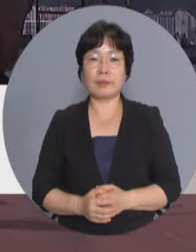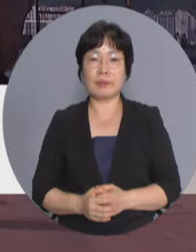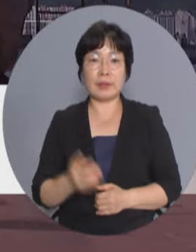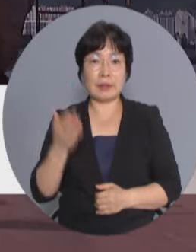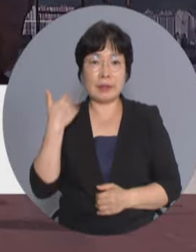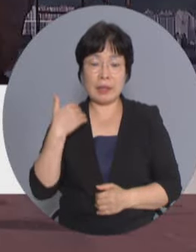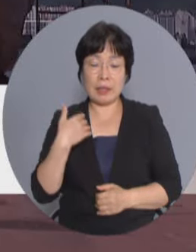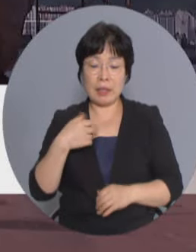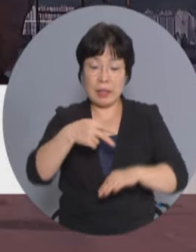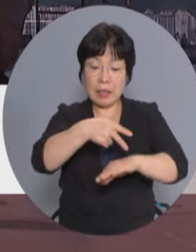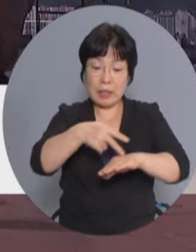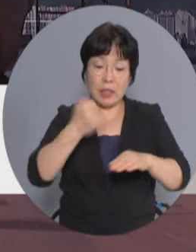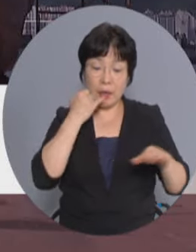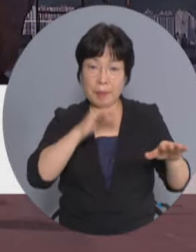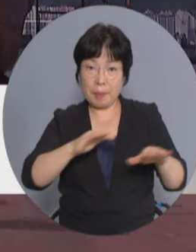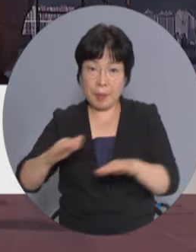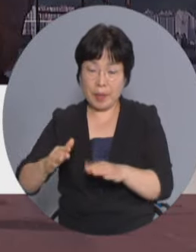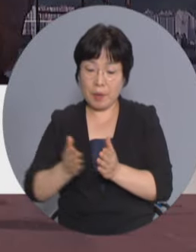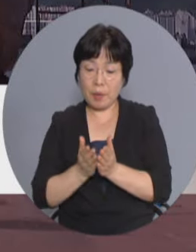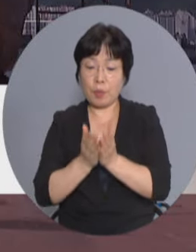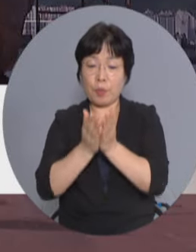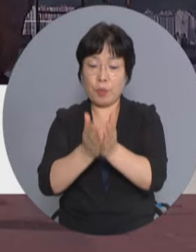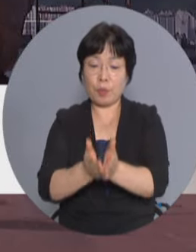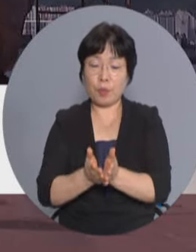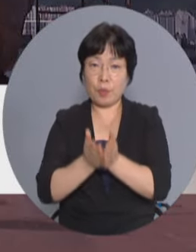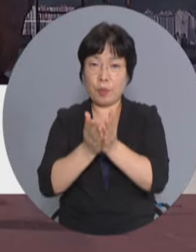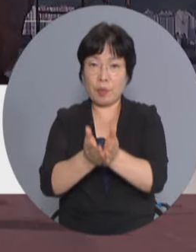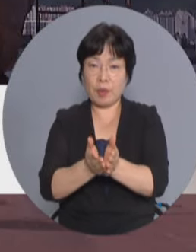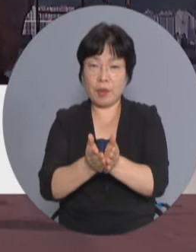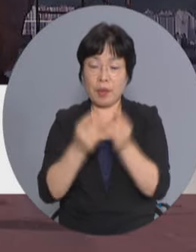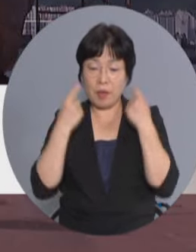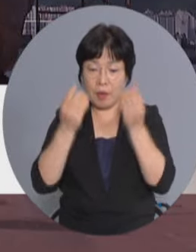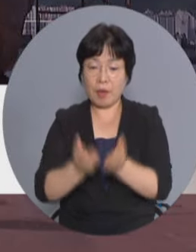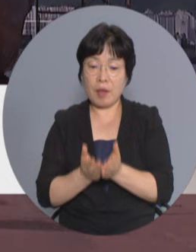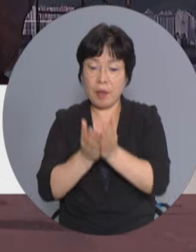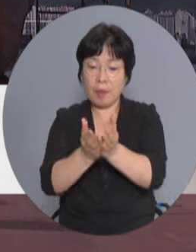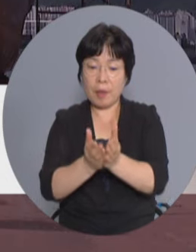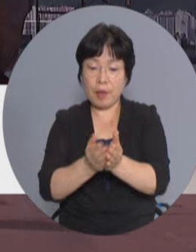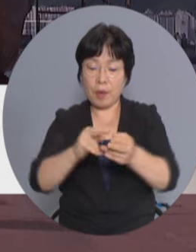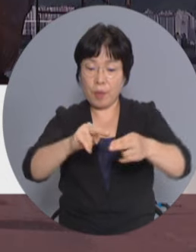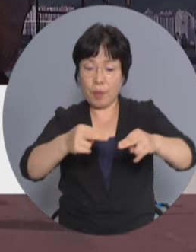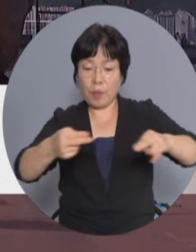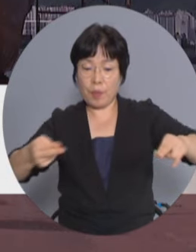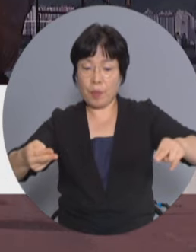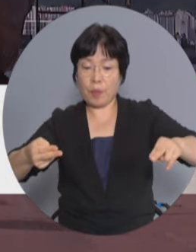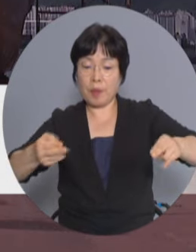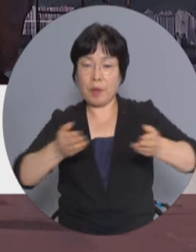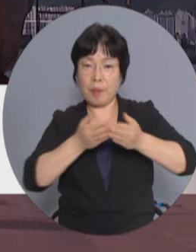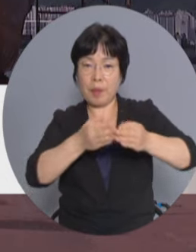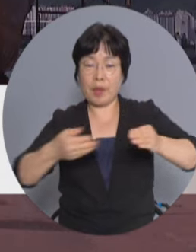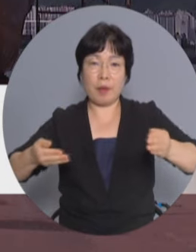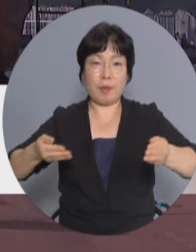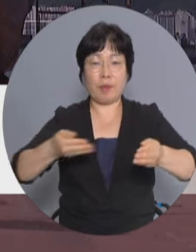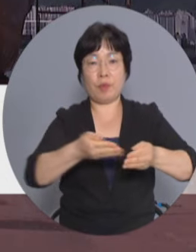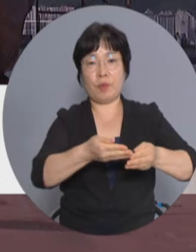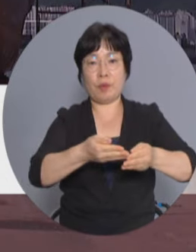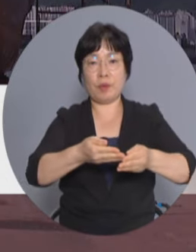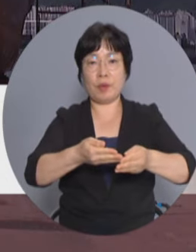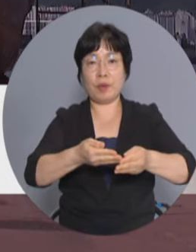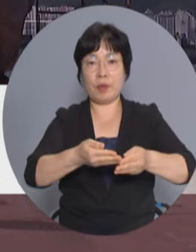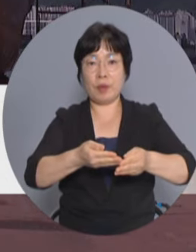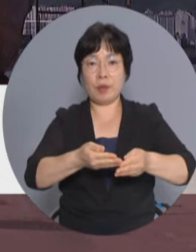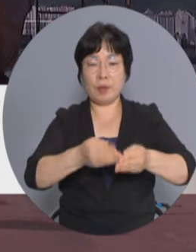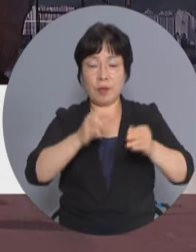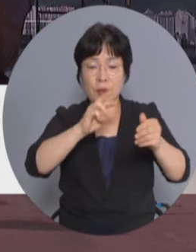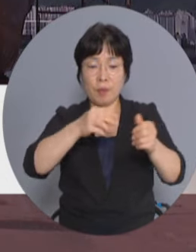지난달 신안군 해상에서 승객을 태우고 항해하던 여객선이 늘어진 공사용 철선과 충돌했습니다